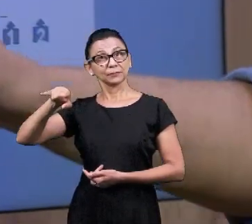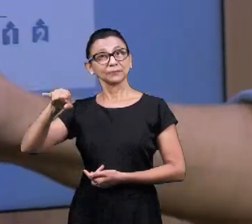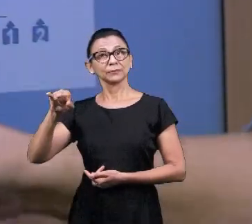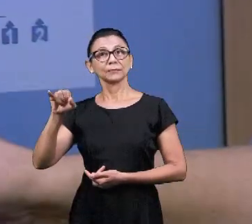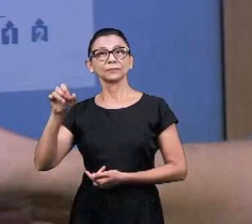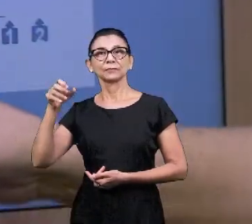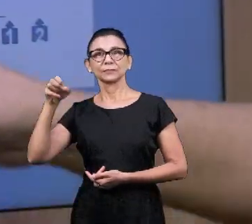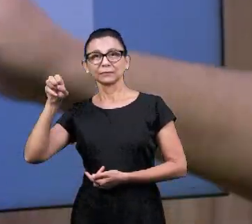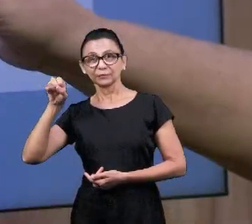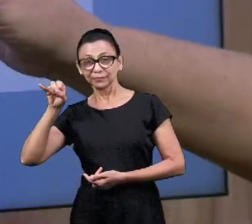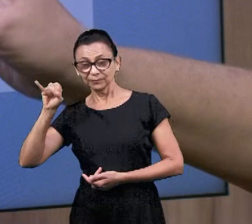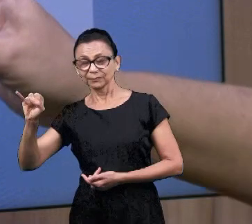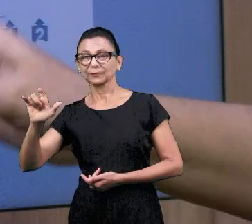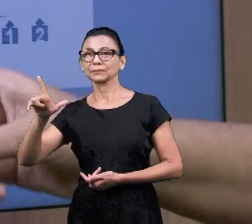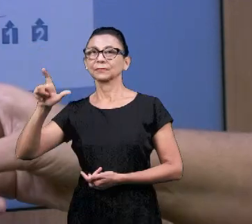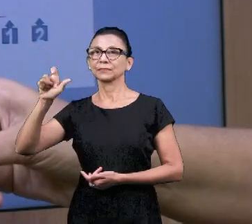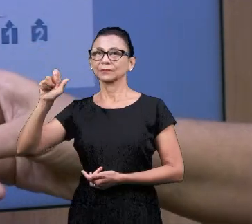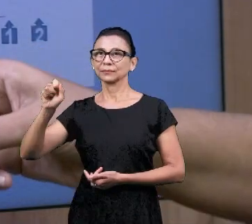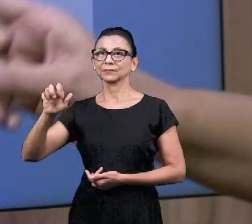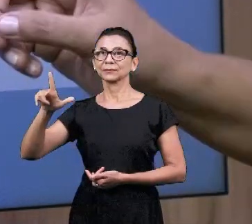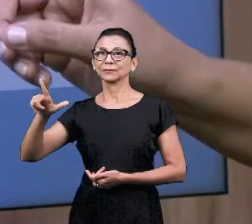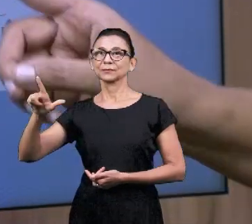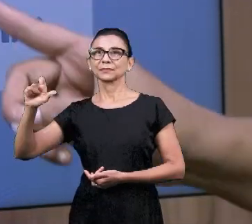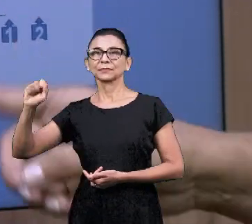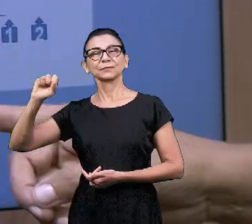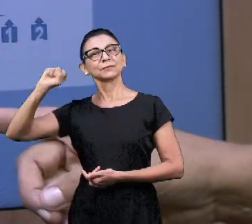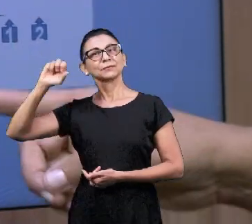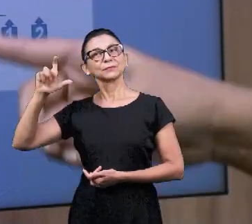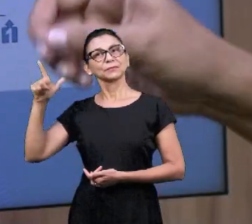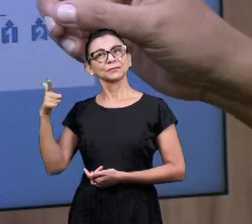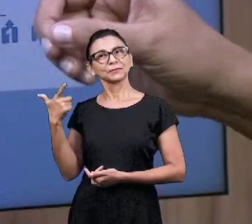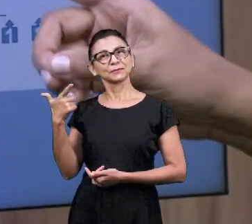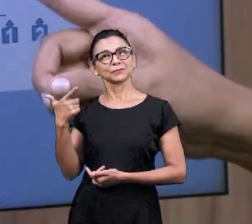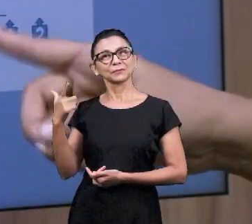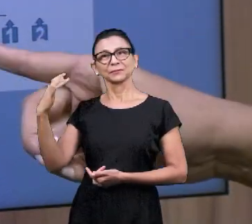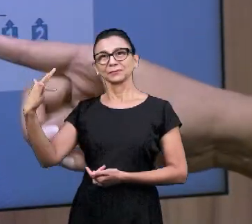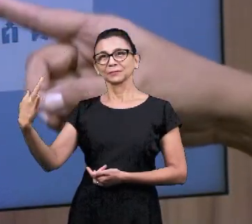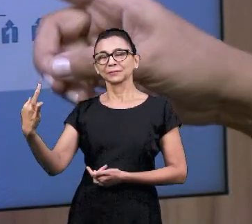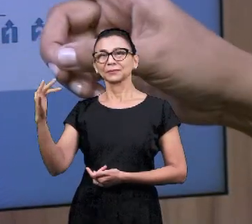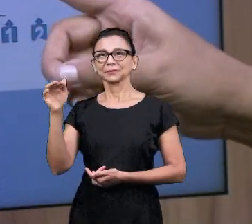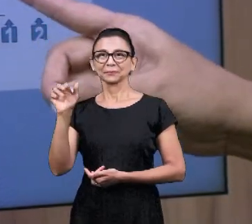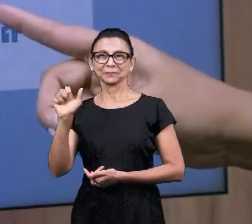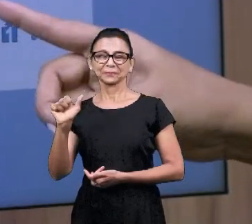si, lá, sol, sol, fá, fá,